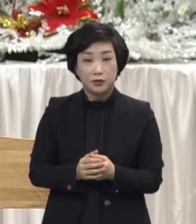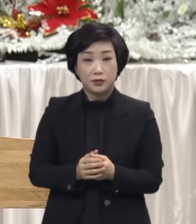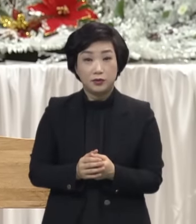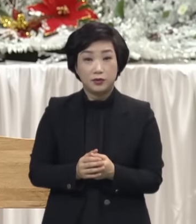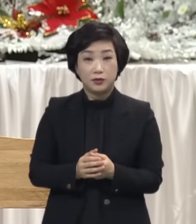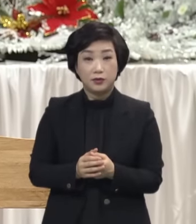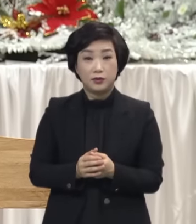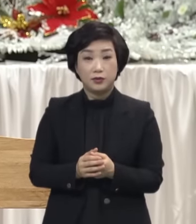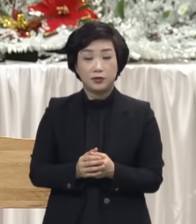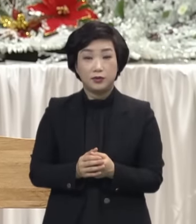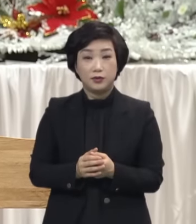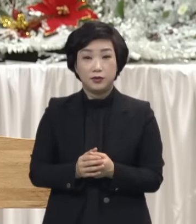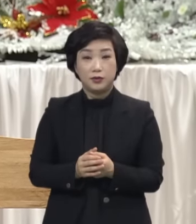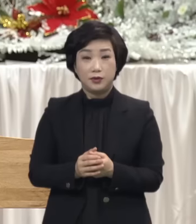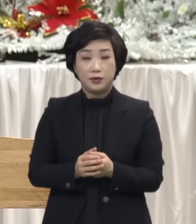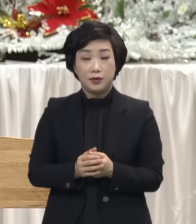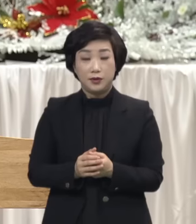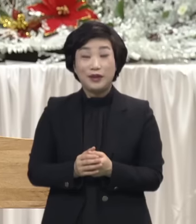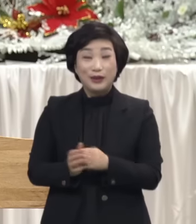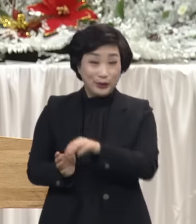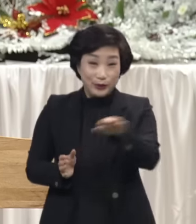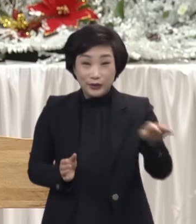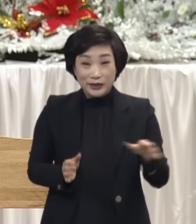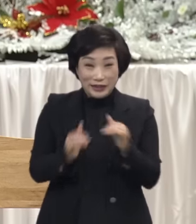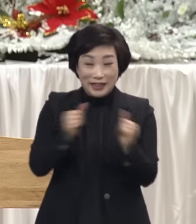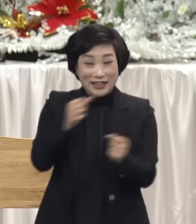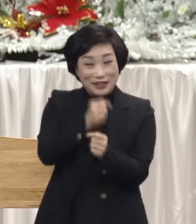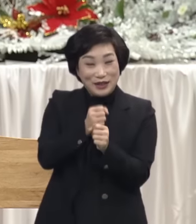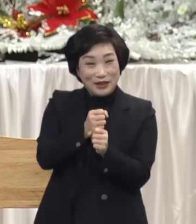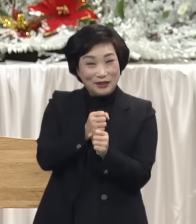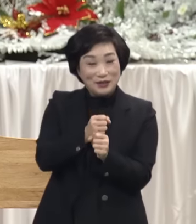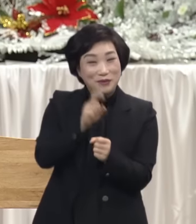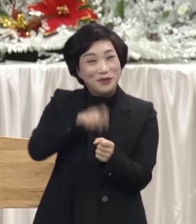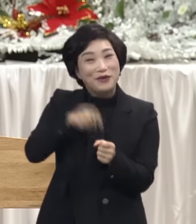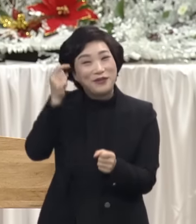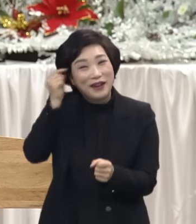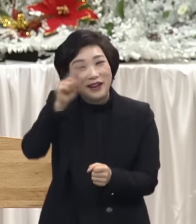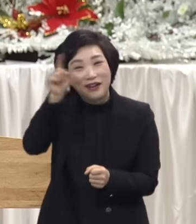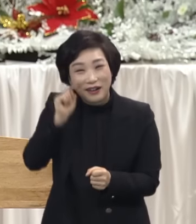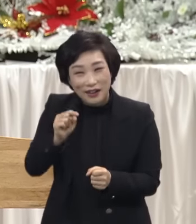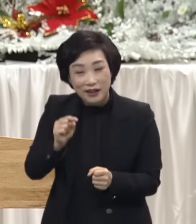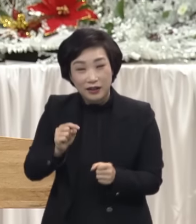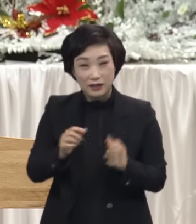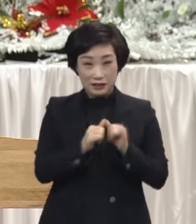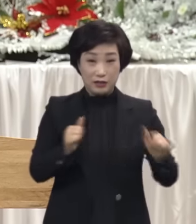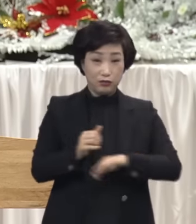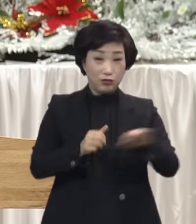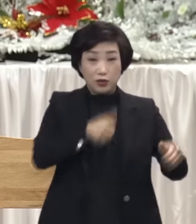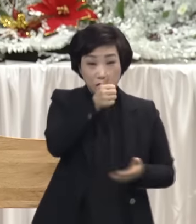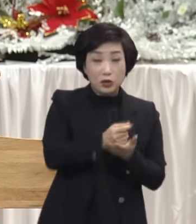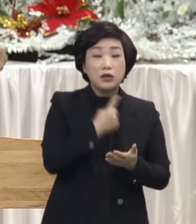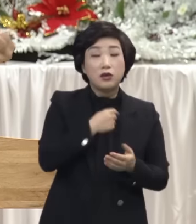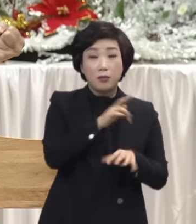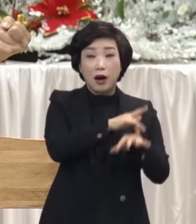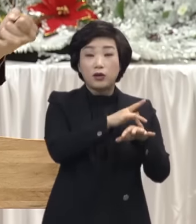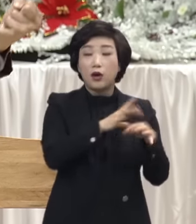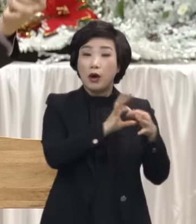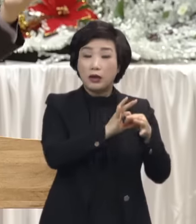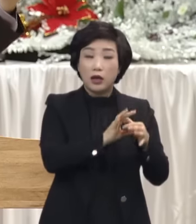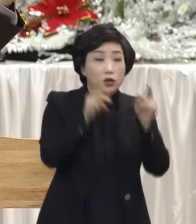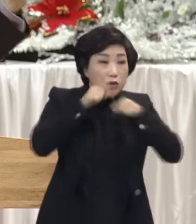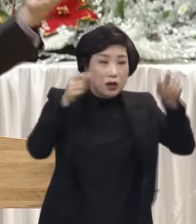하나님이 왜 우리를 창조했으며 우린 죄를 지어 마귀 것이 되어서 지옥에